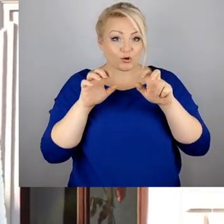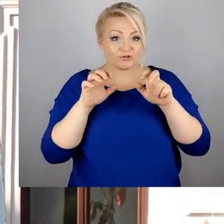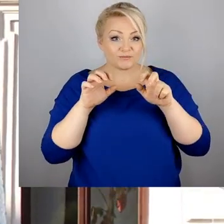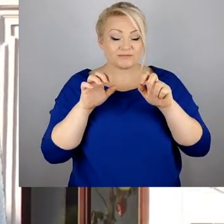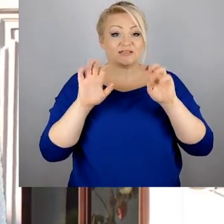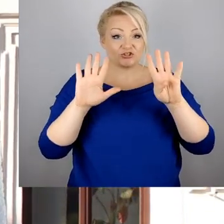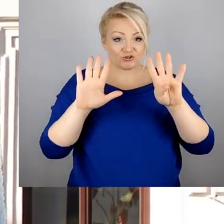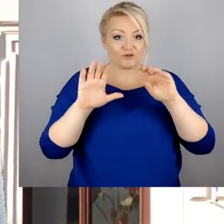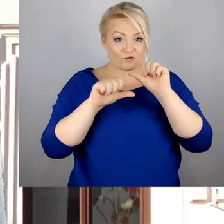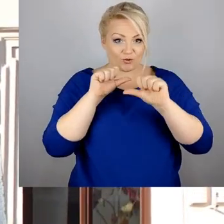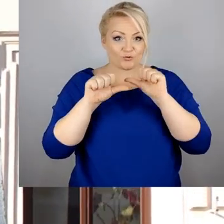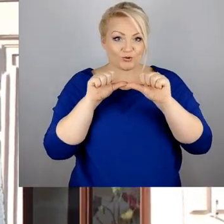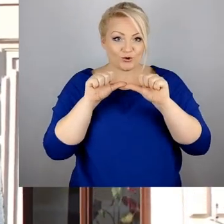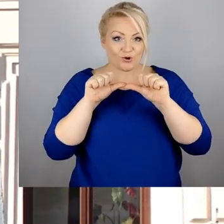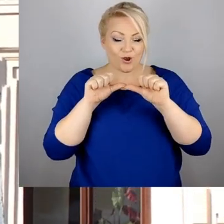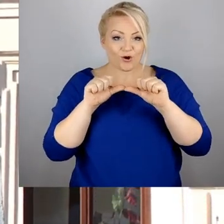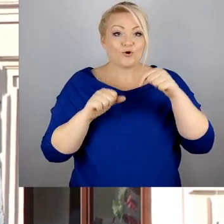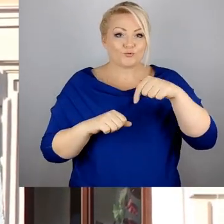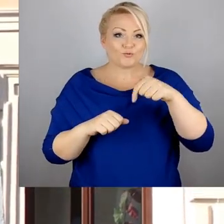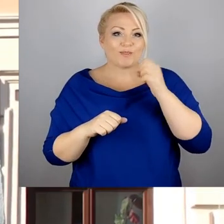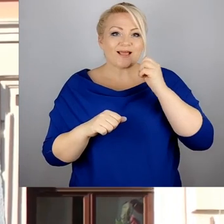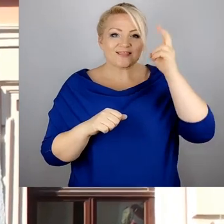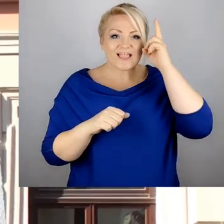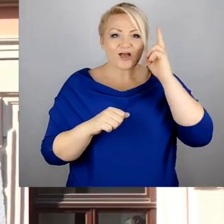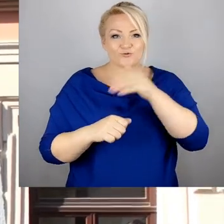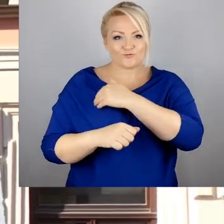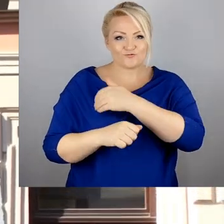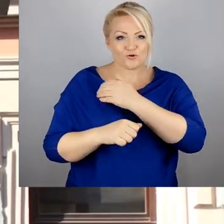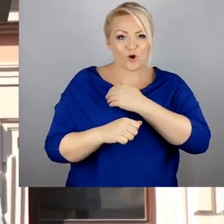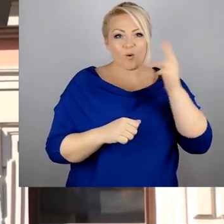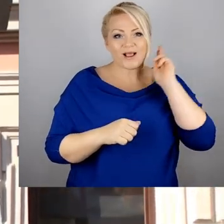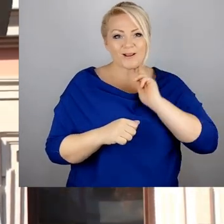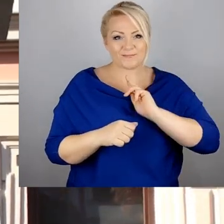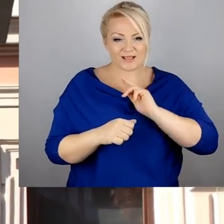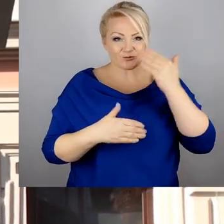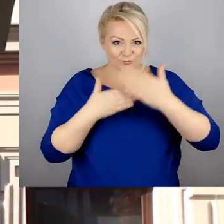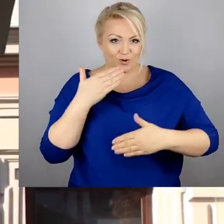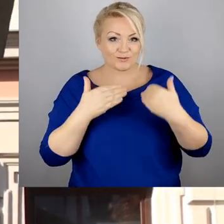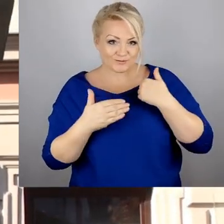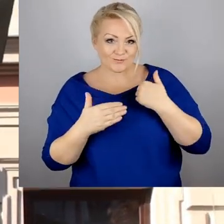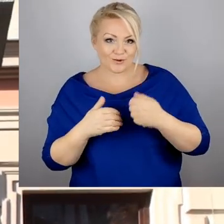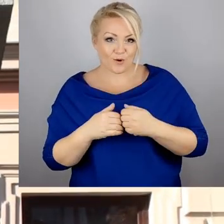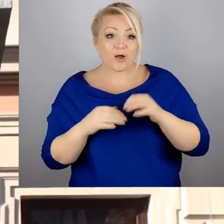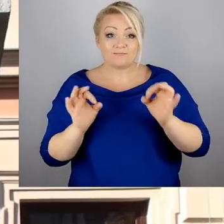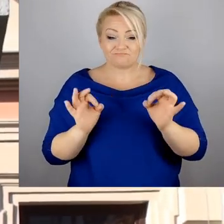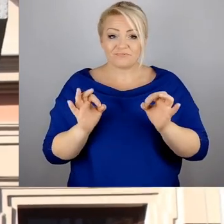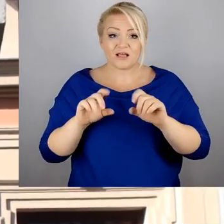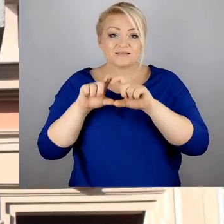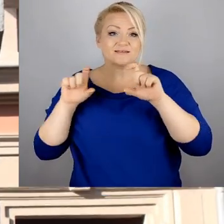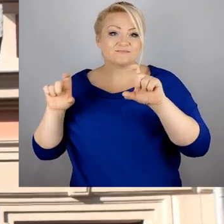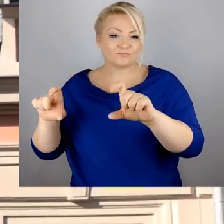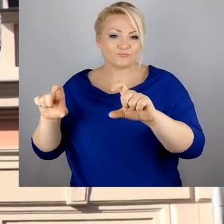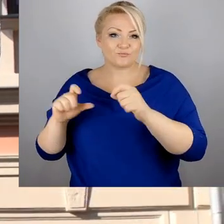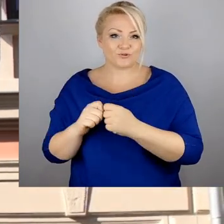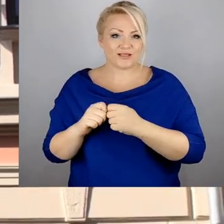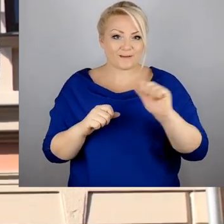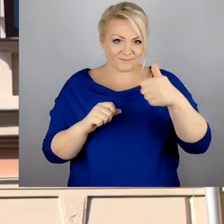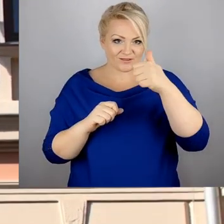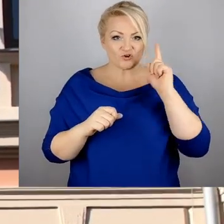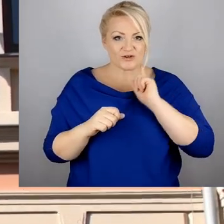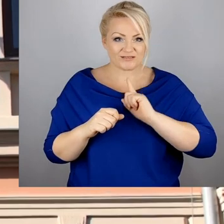Ogólnokształcącego. W czasie zrywu niepodległościowego Brodziński pisywał artykuły zamieszczane w prasie powstańczej.